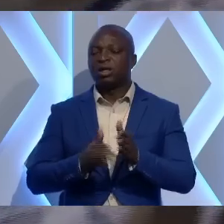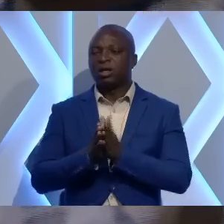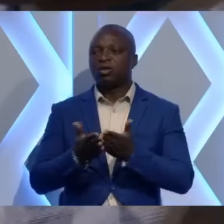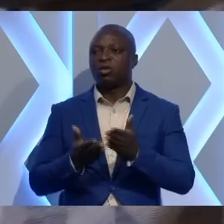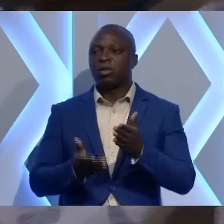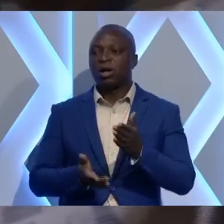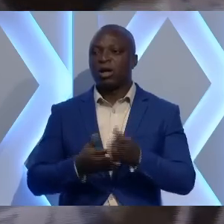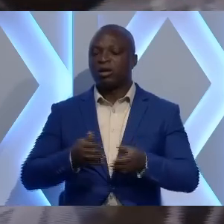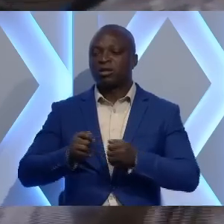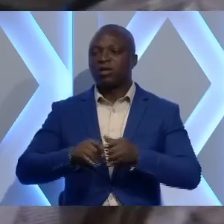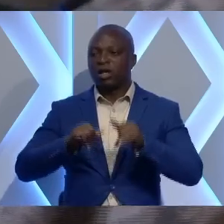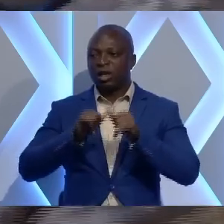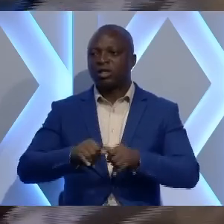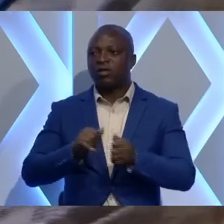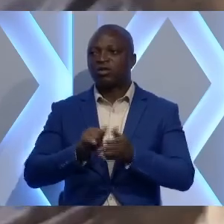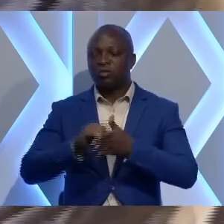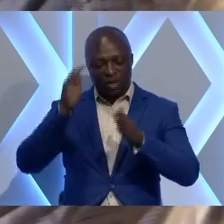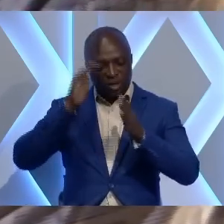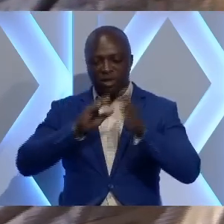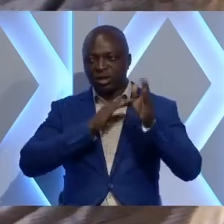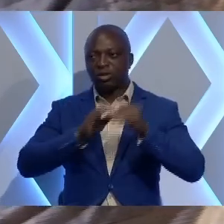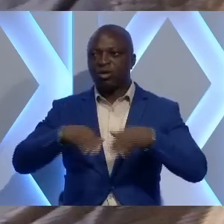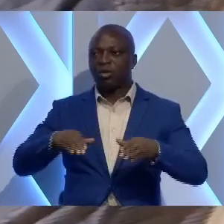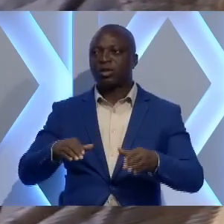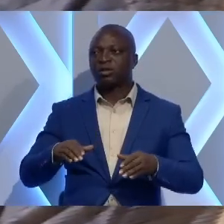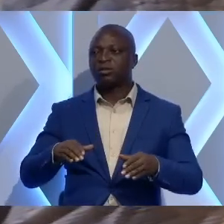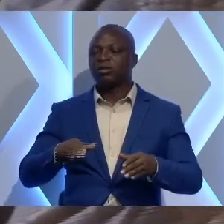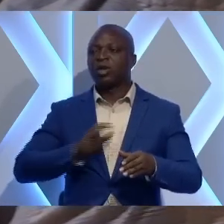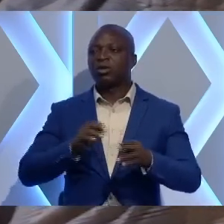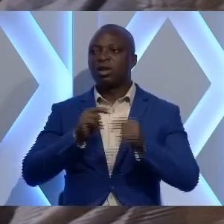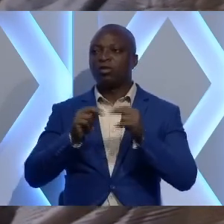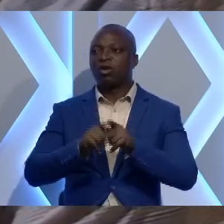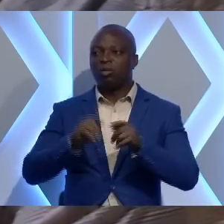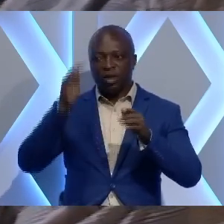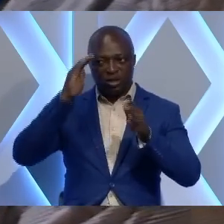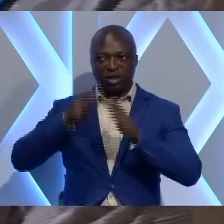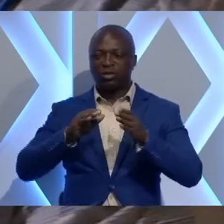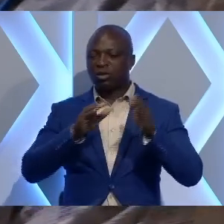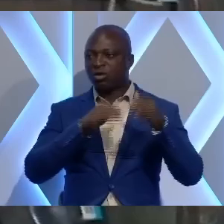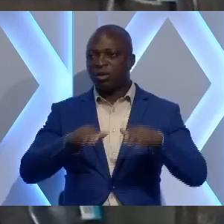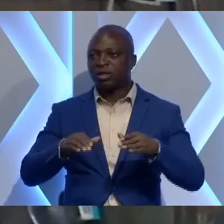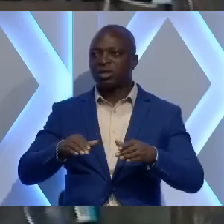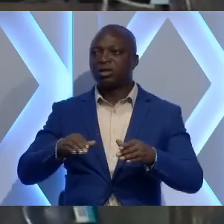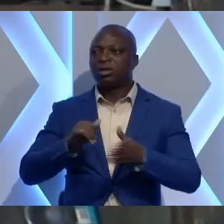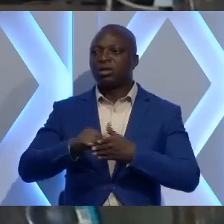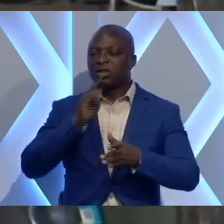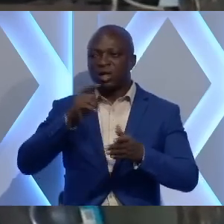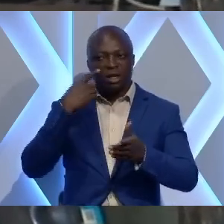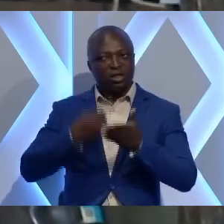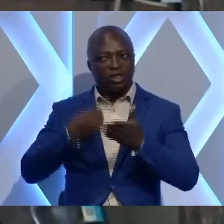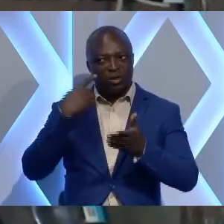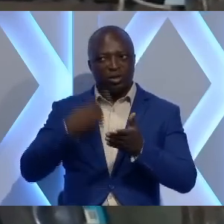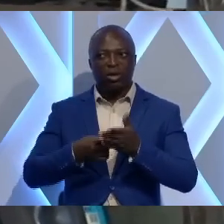est laissé aux soins du ministère en charge du commerce. À notre niveau, en tant que ministère du commerce, c'est les inspecteurs et